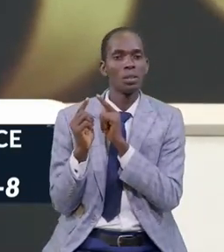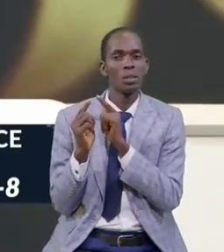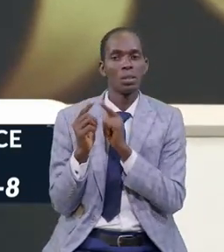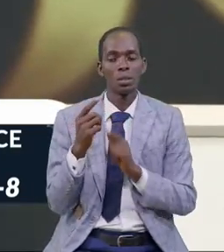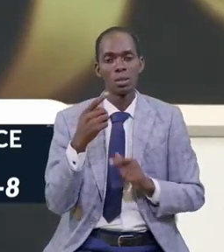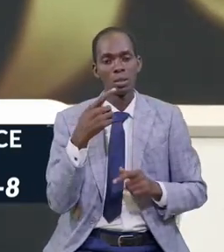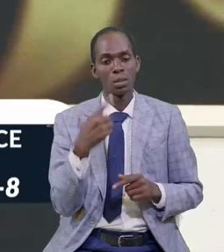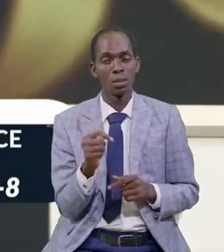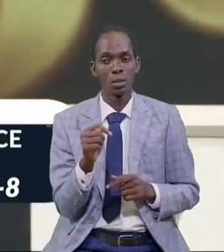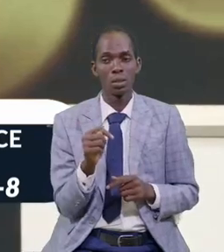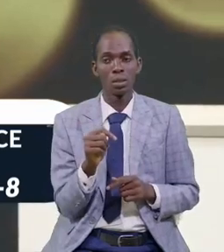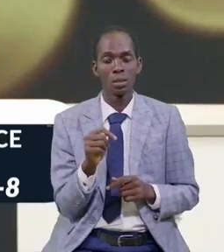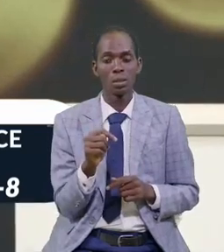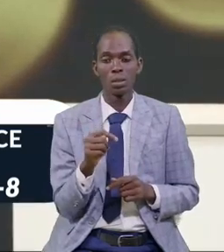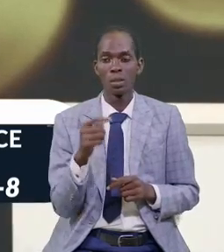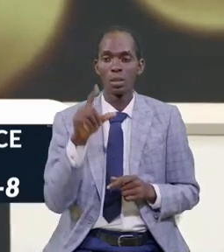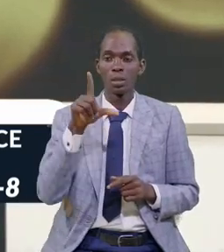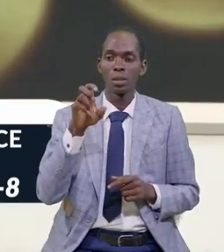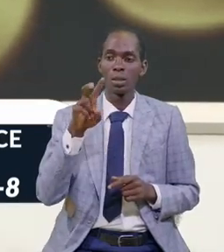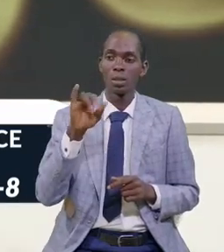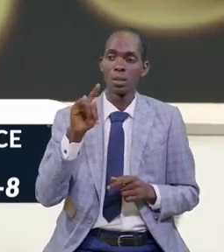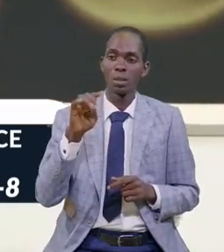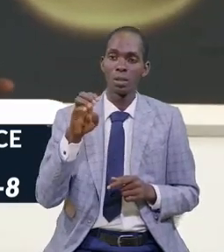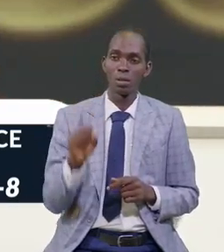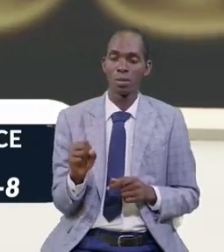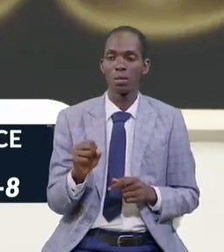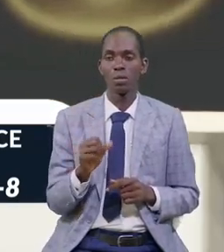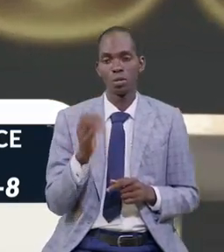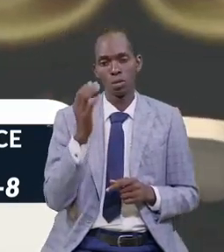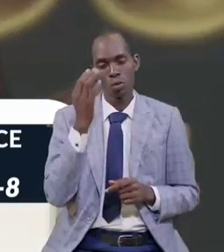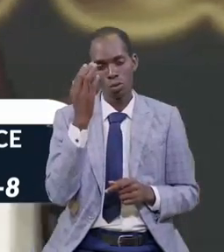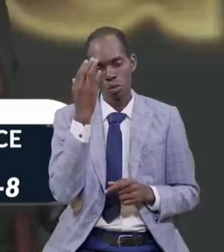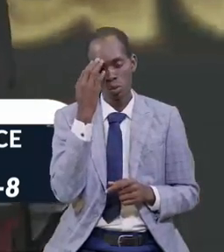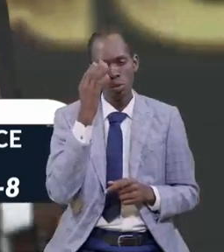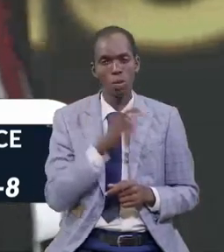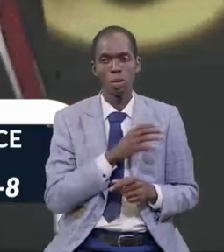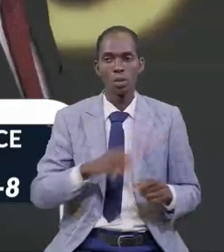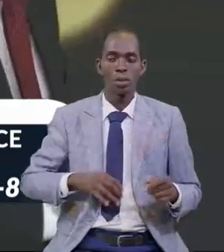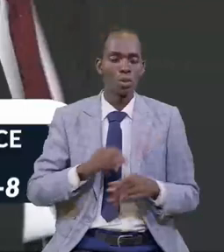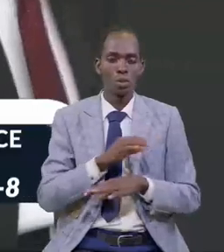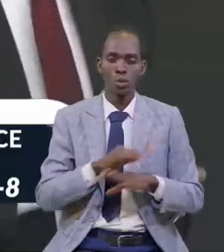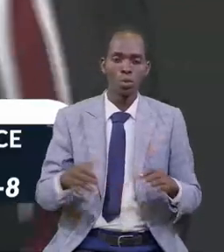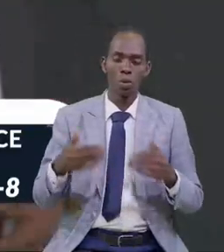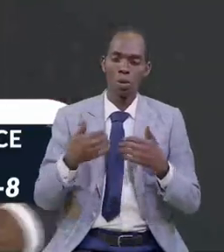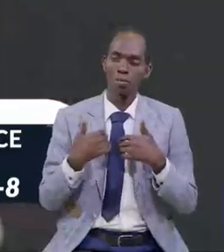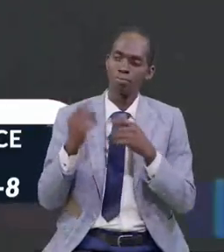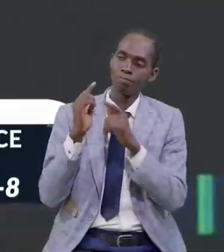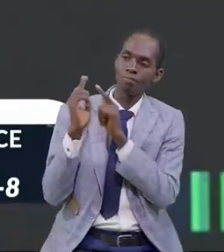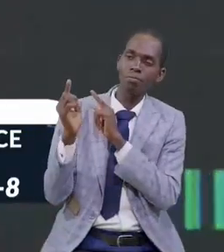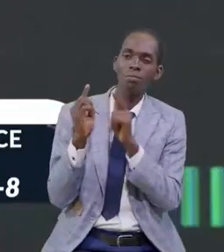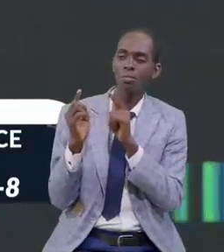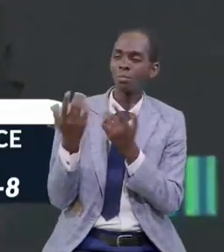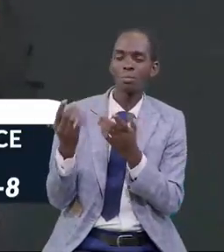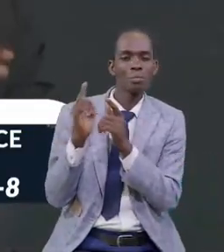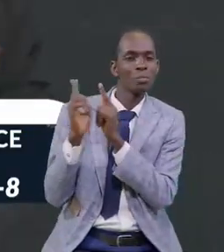malice des croyants qui connaissent Christ ne vivent pas avec malice qu'est-ce que la malice